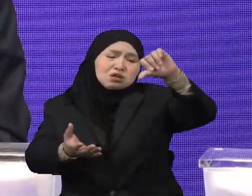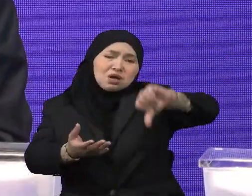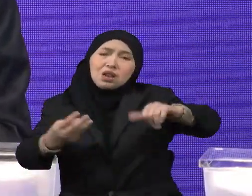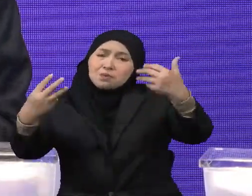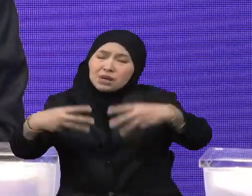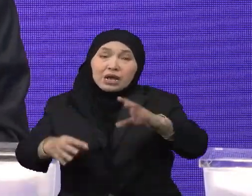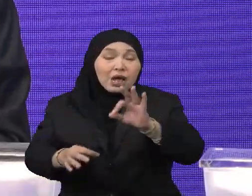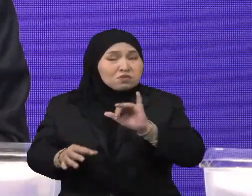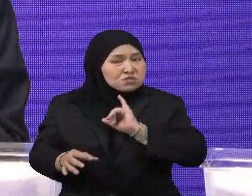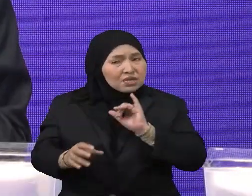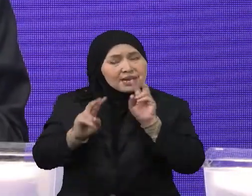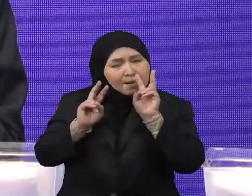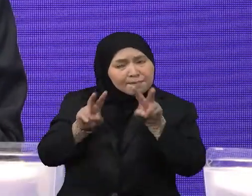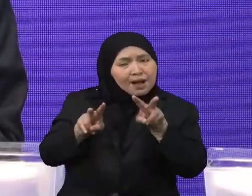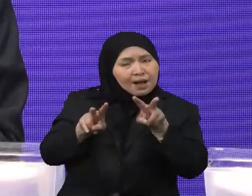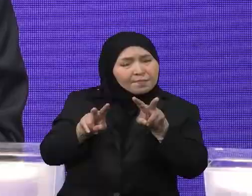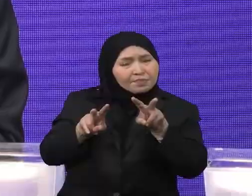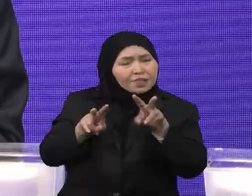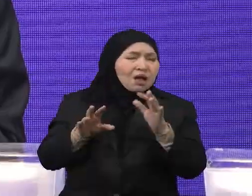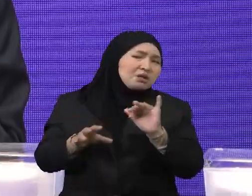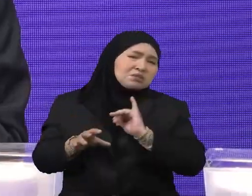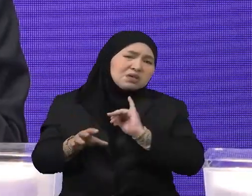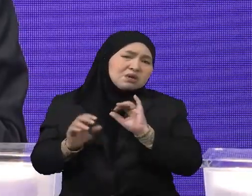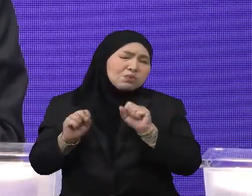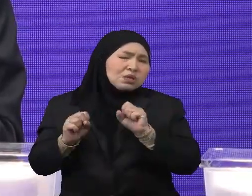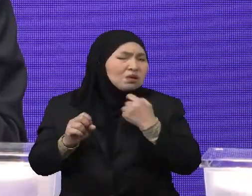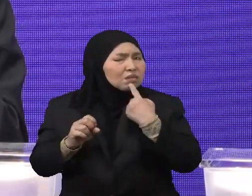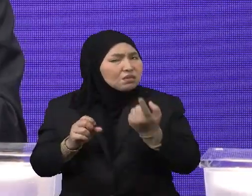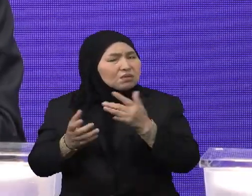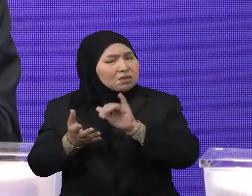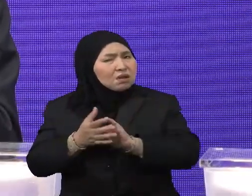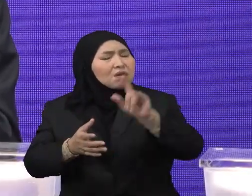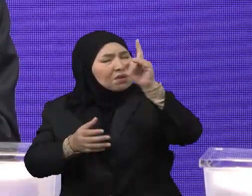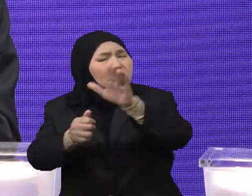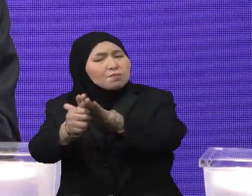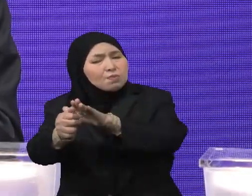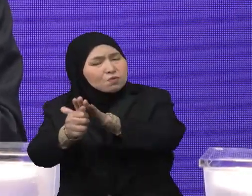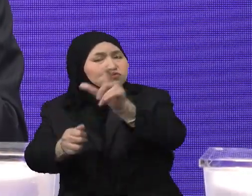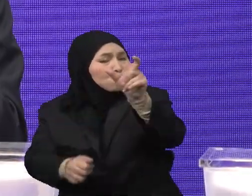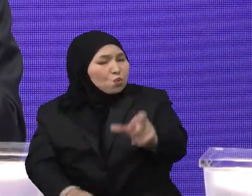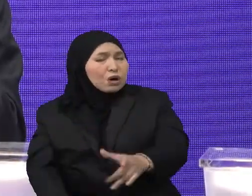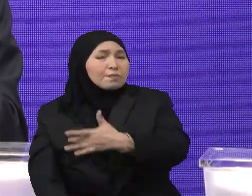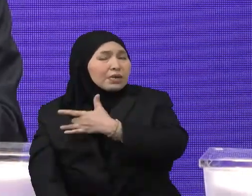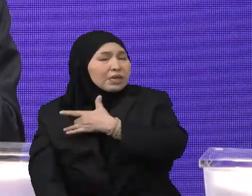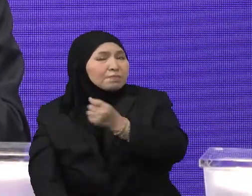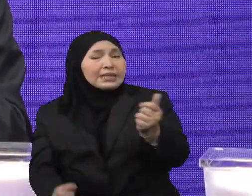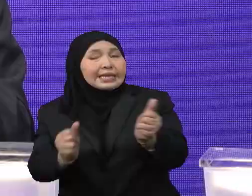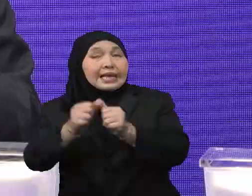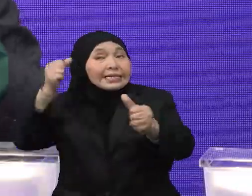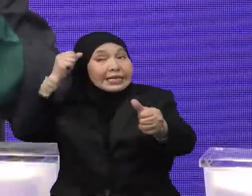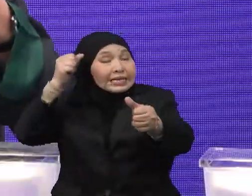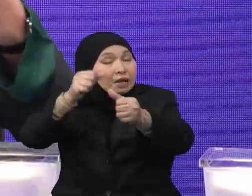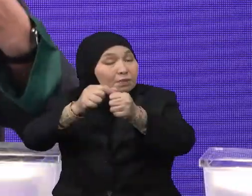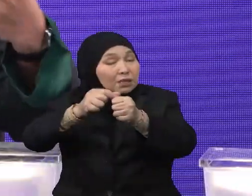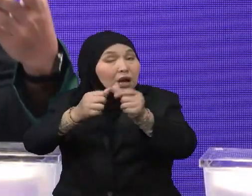kalau yang saya nampak Ustad saya beli mengatakan bahwa disini Allah Subhanahu Wa Ta'ala membujuk orang yang beriman dengan Ingat kepada